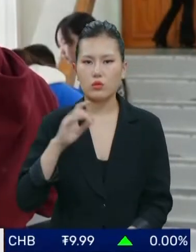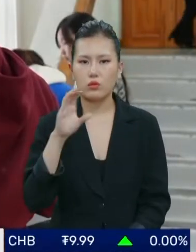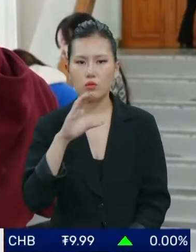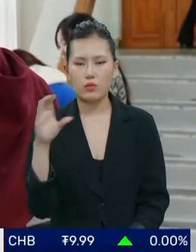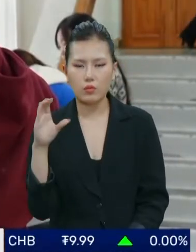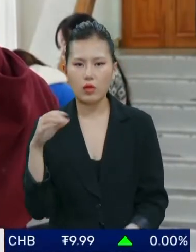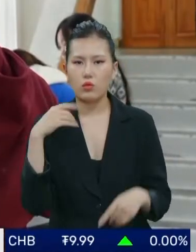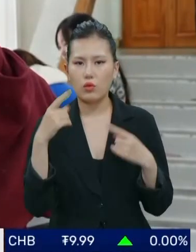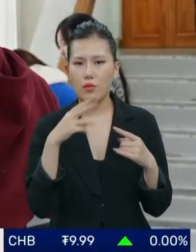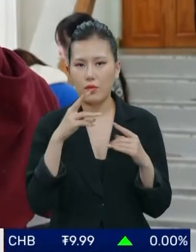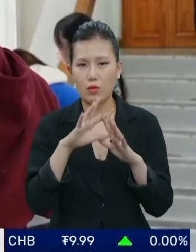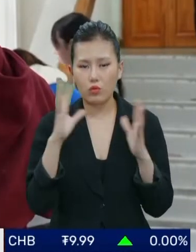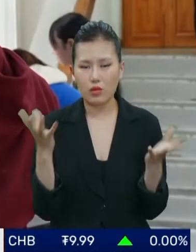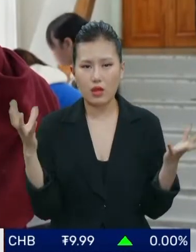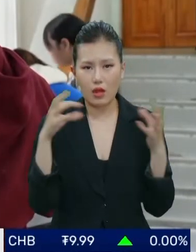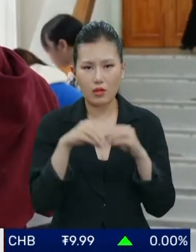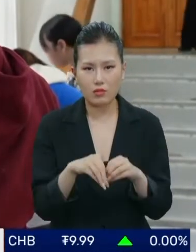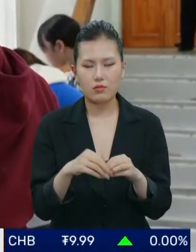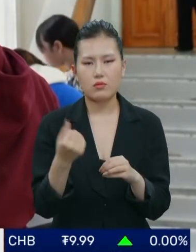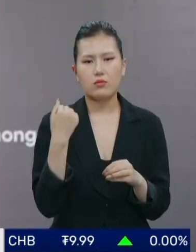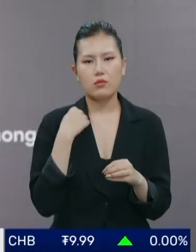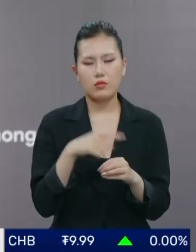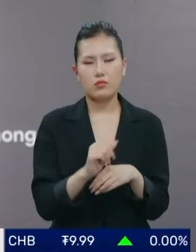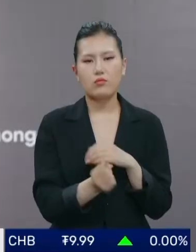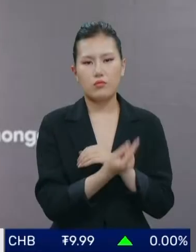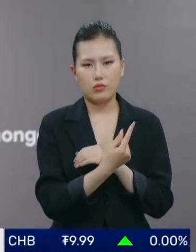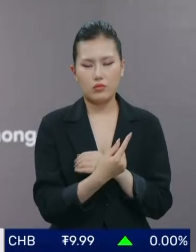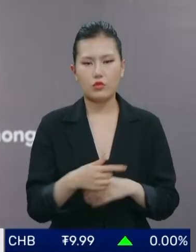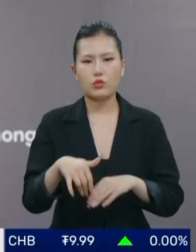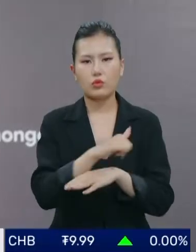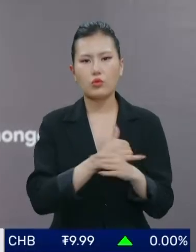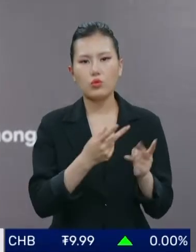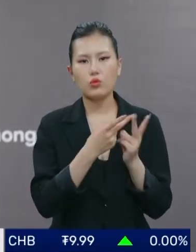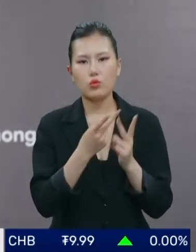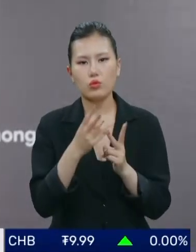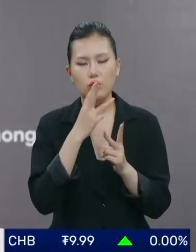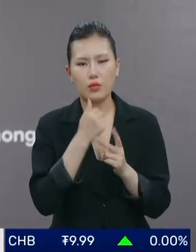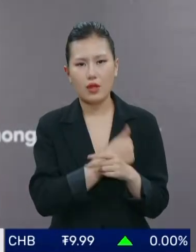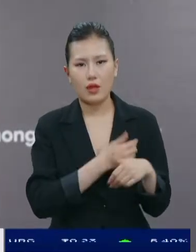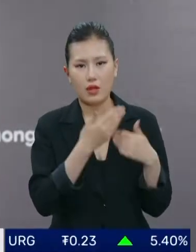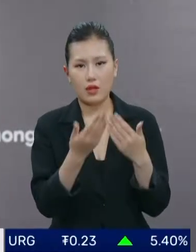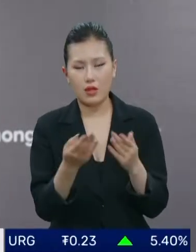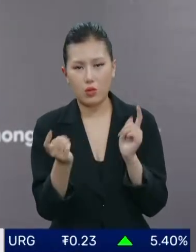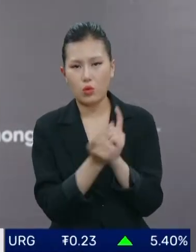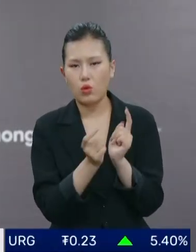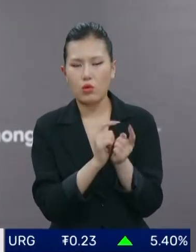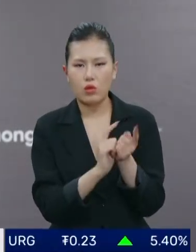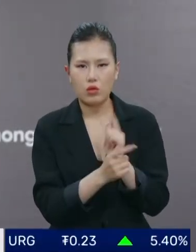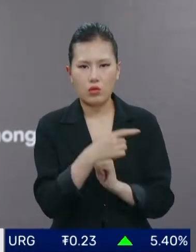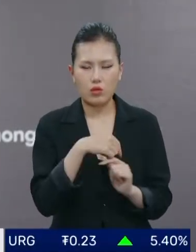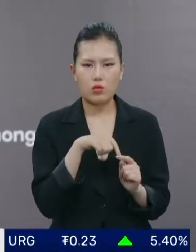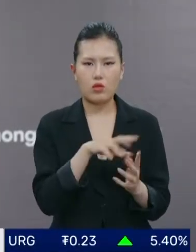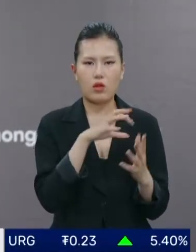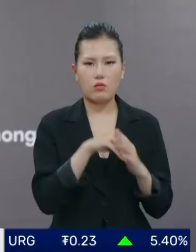шингээж чадсан цогц платформ гэдгээр онцлог байгаа. Эндээс төрийн бүх төрлийн үйлчилгээнүүдийг нэг дораас авах боломжтой. Одоо их иргэд